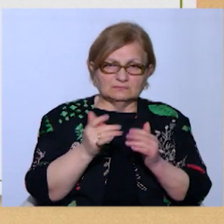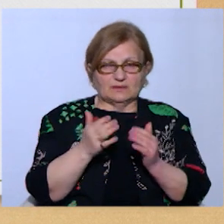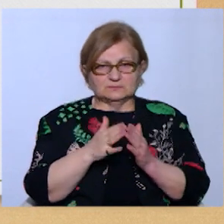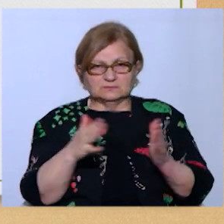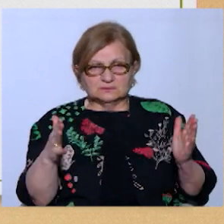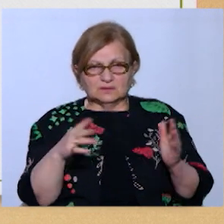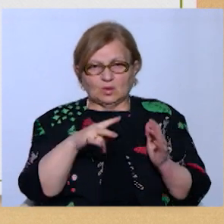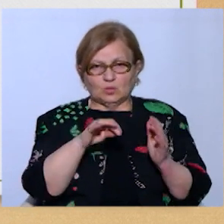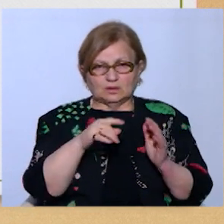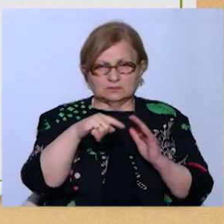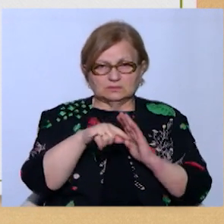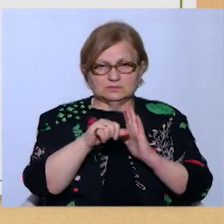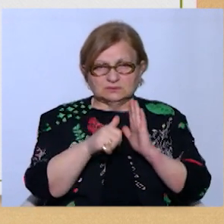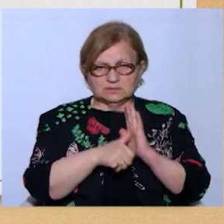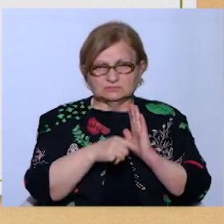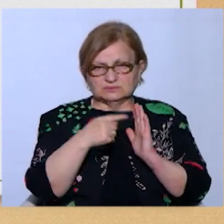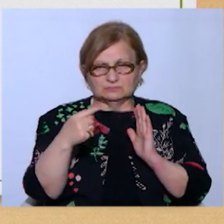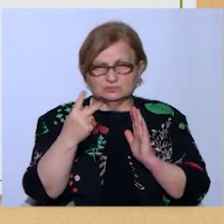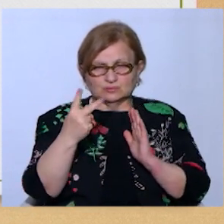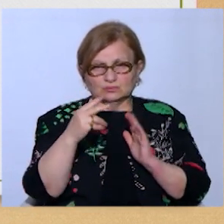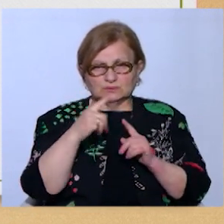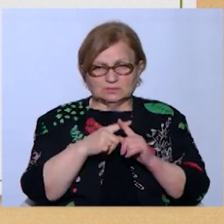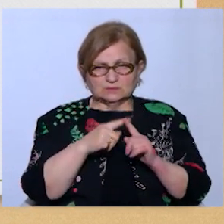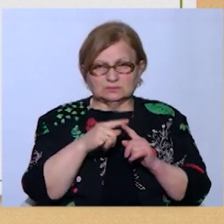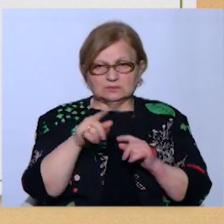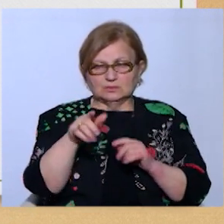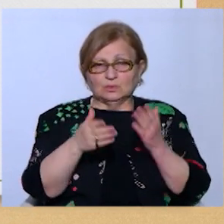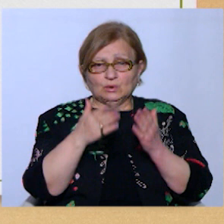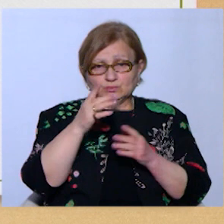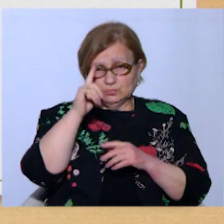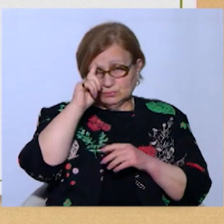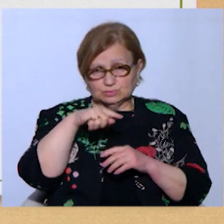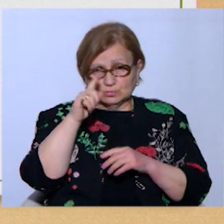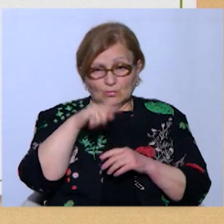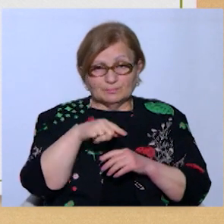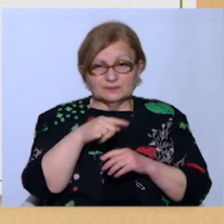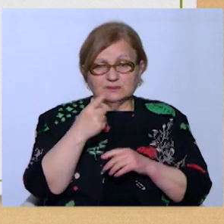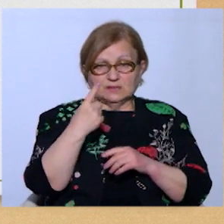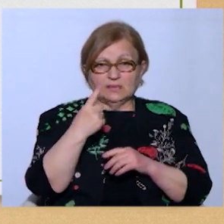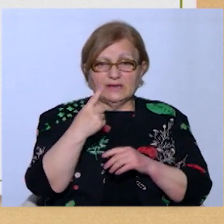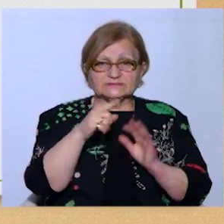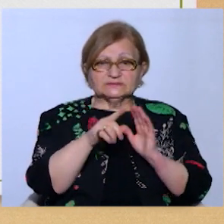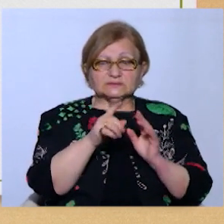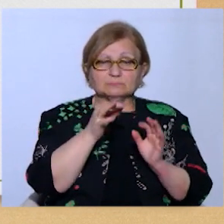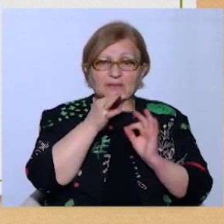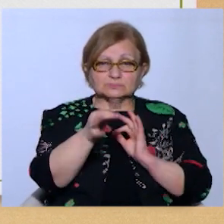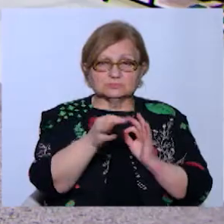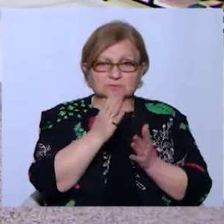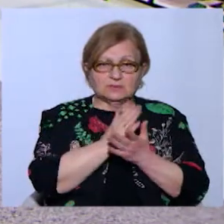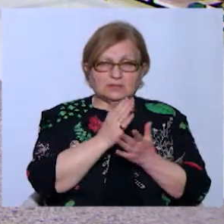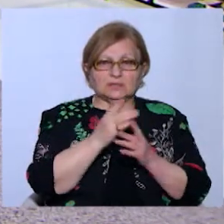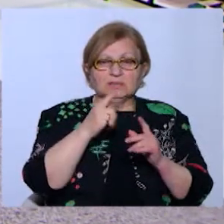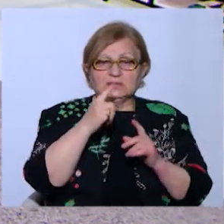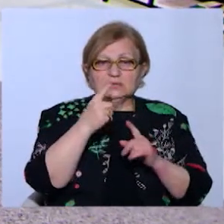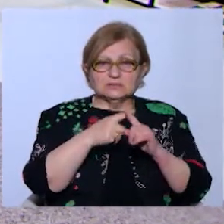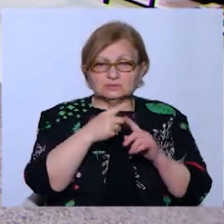ლოგარითმი 100 ფუძით 16 - 2x-დან უტოლობის ამონახსნი, თუ ცნობილია რომ ამ უტოლობის ერთ-ერთი ამონახსნი არის x-ი უდრის